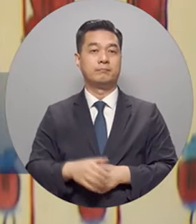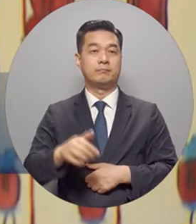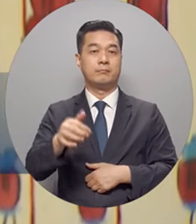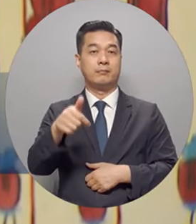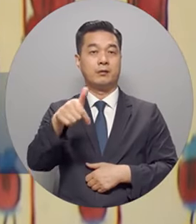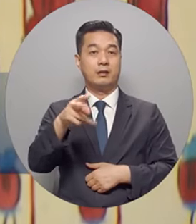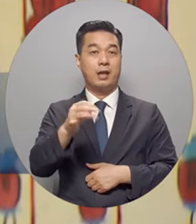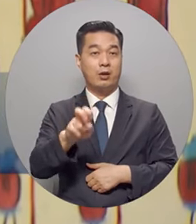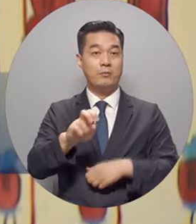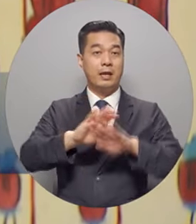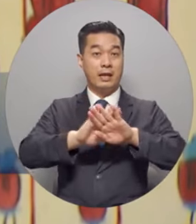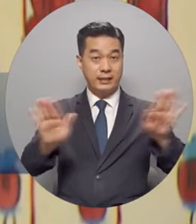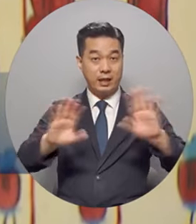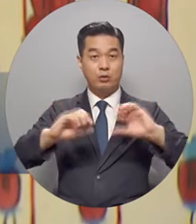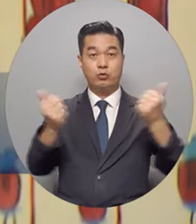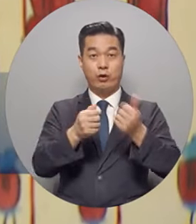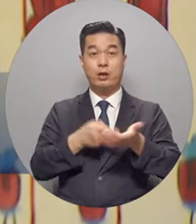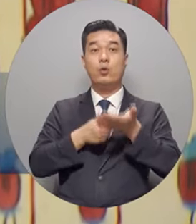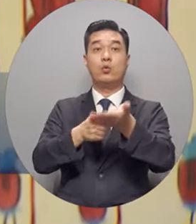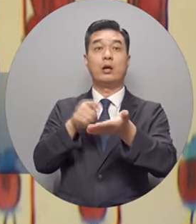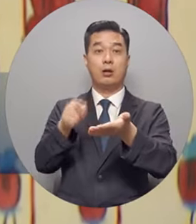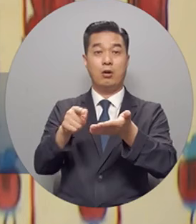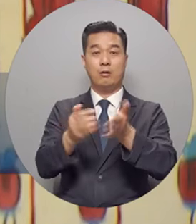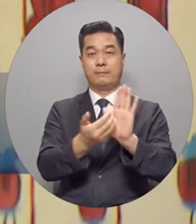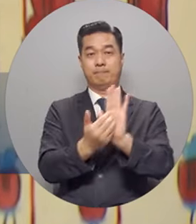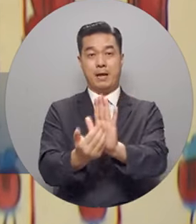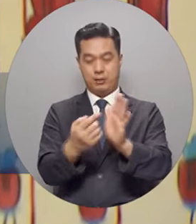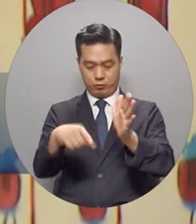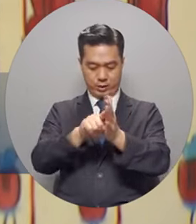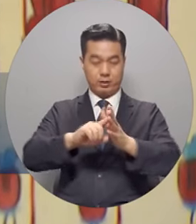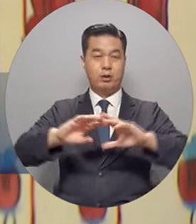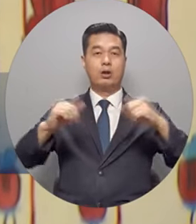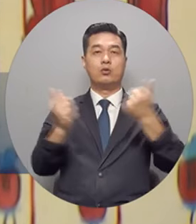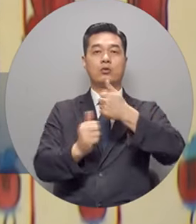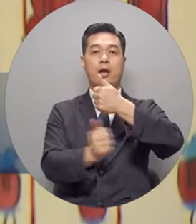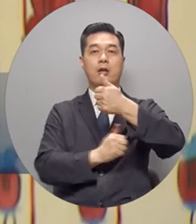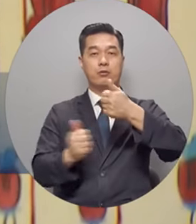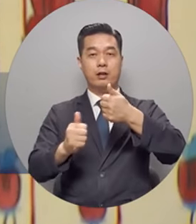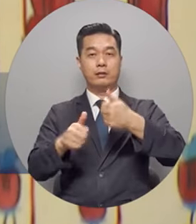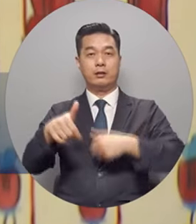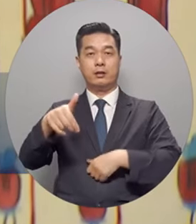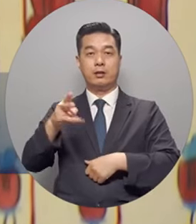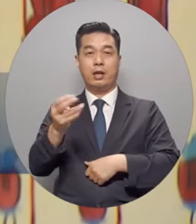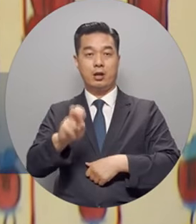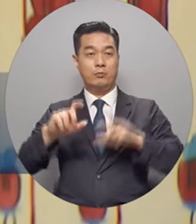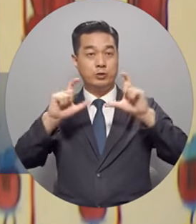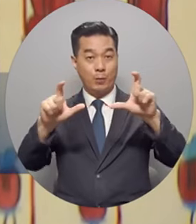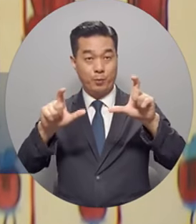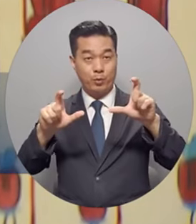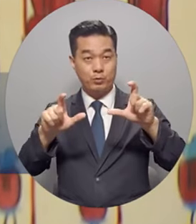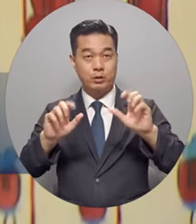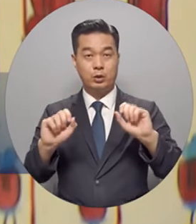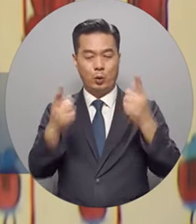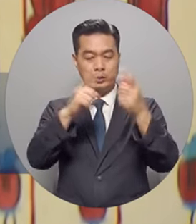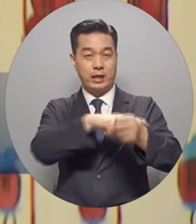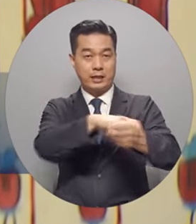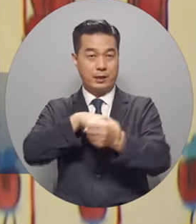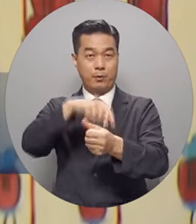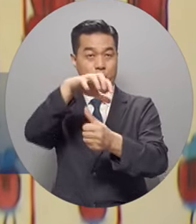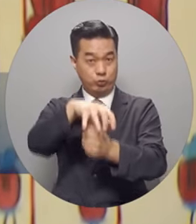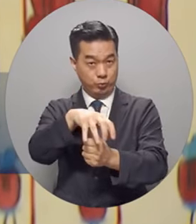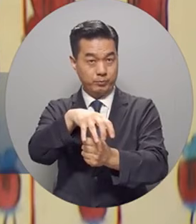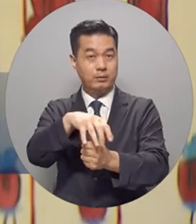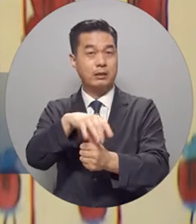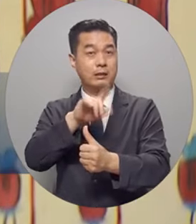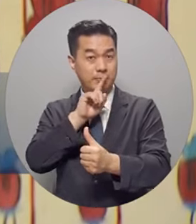것을 막기 위해서 국회의원들을 계엄 선포와 동시에 체포 구금하겠다라는